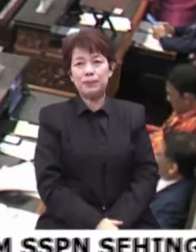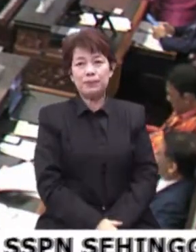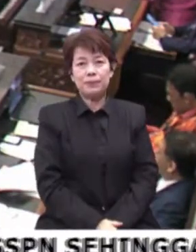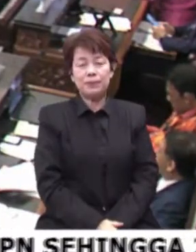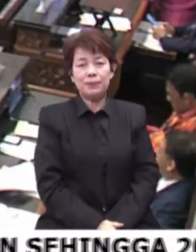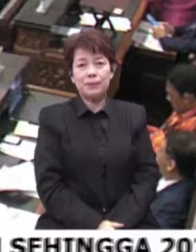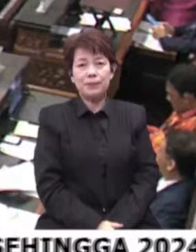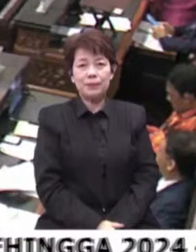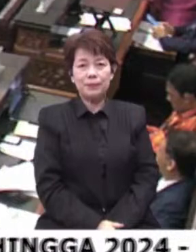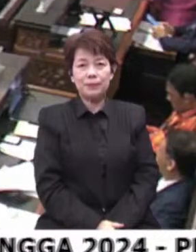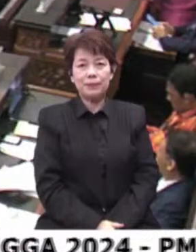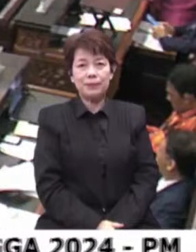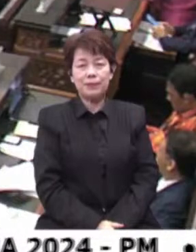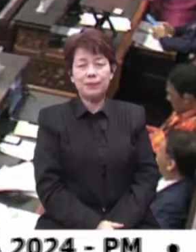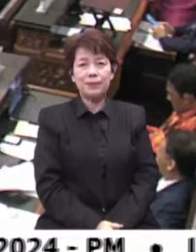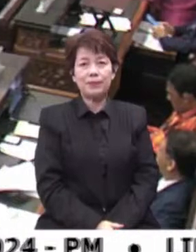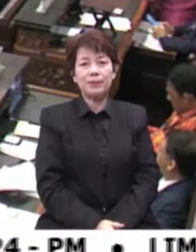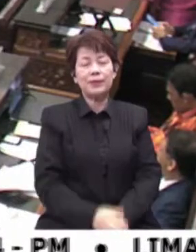Bismillah